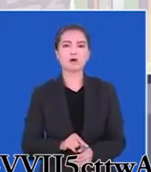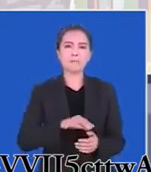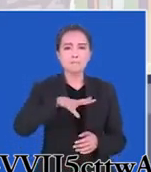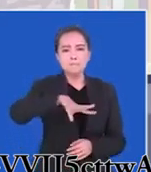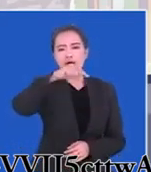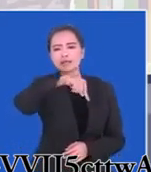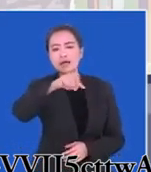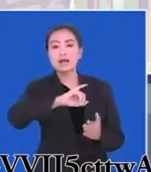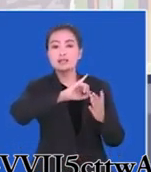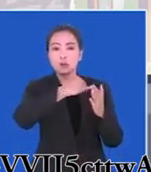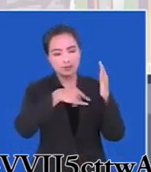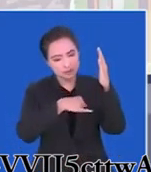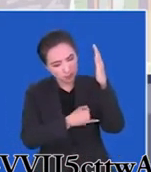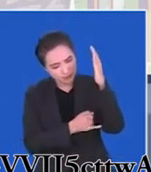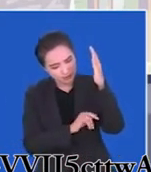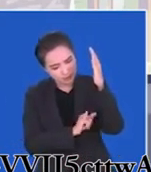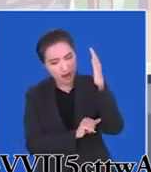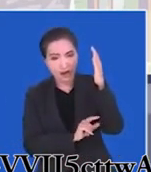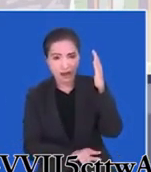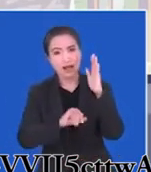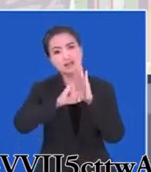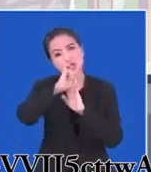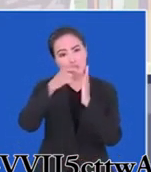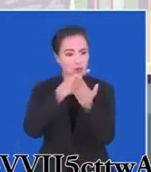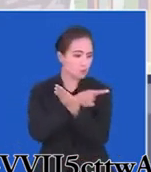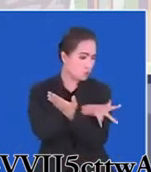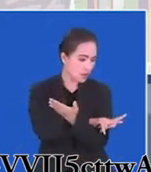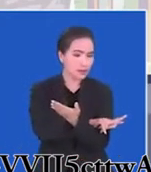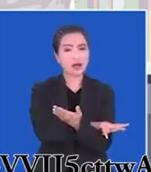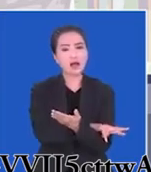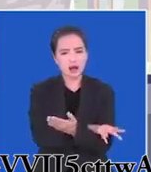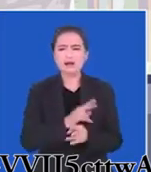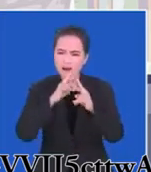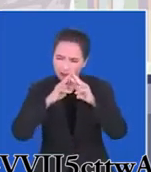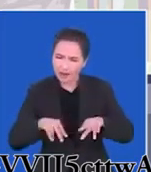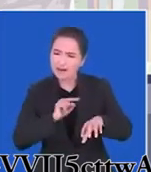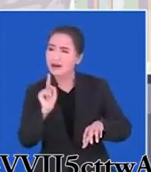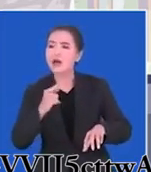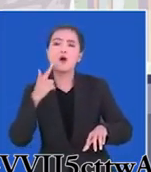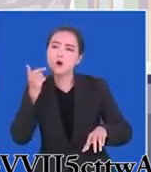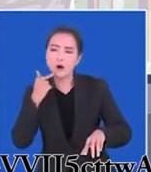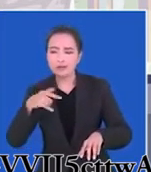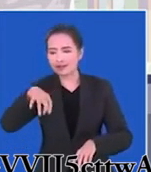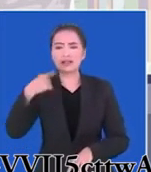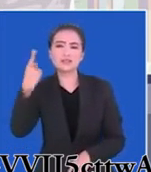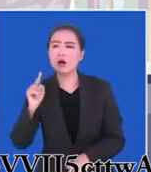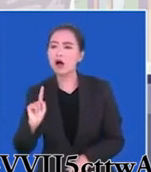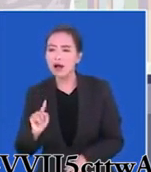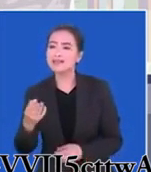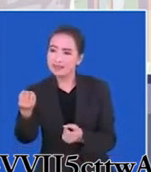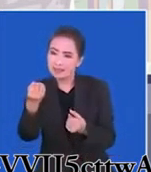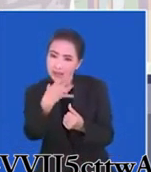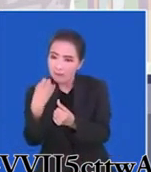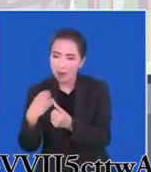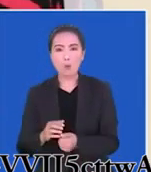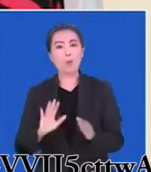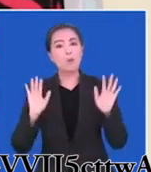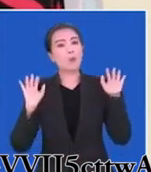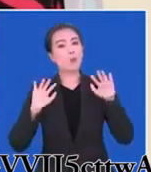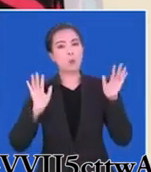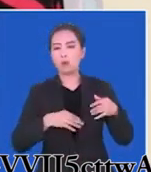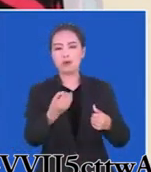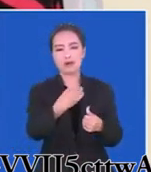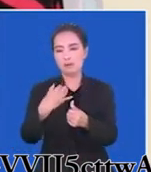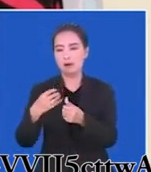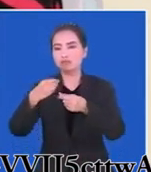องนี้ไปจังหวัดยะลาไปจังหวัดเชียงใหม่ไปภูเก็ตแนะนำร้านหน่อยครับที่เที่ยวหน่อยครับมากันตรึมนี่